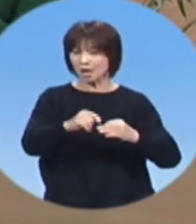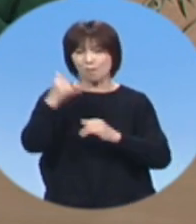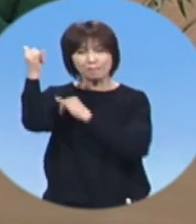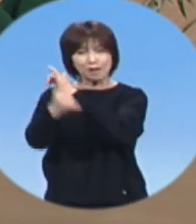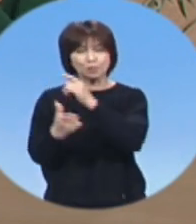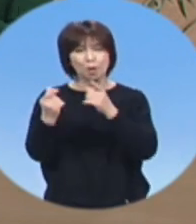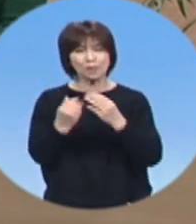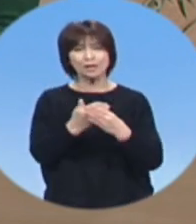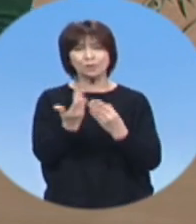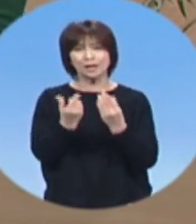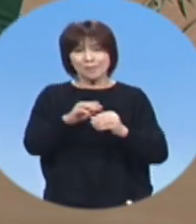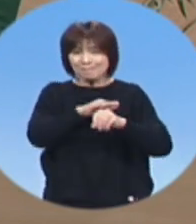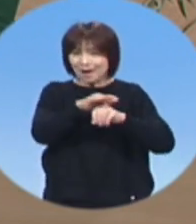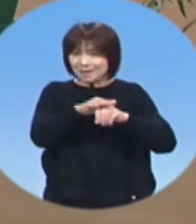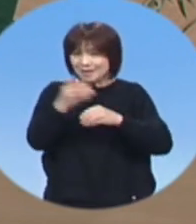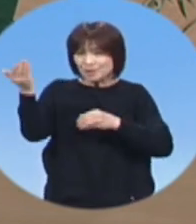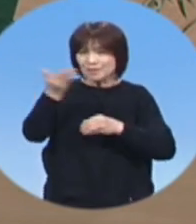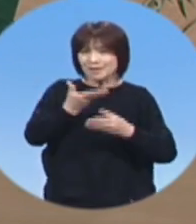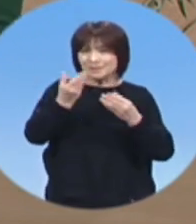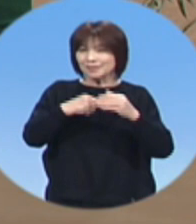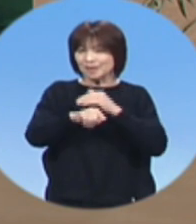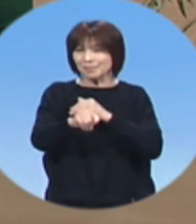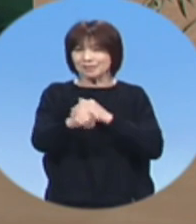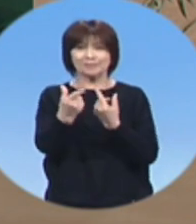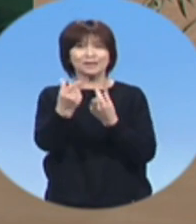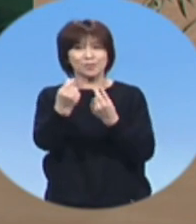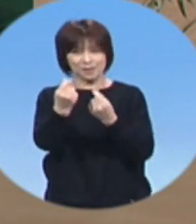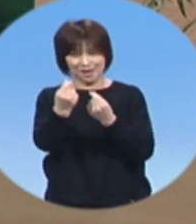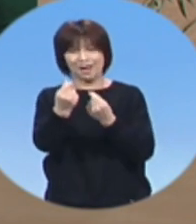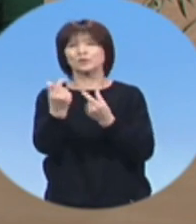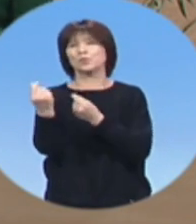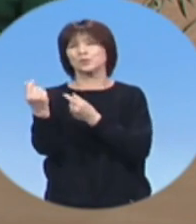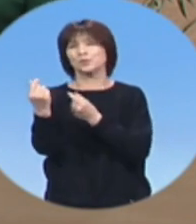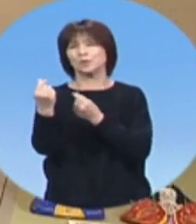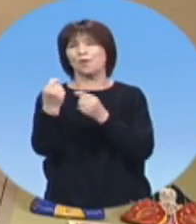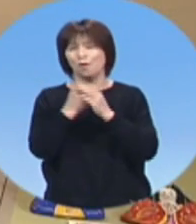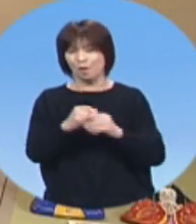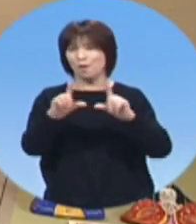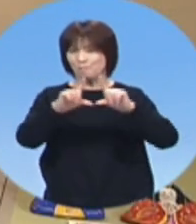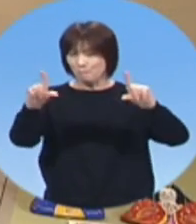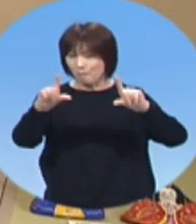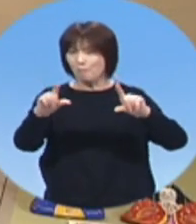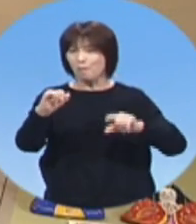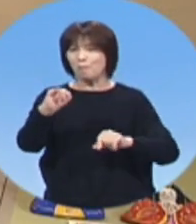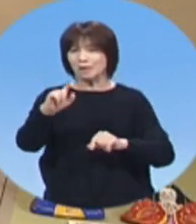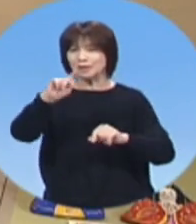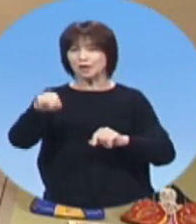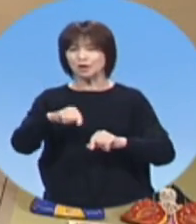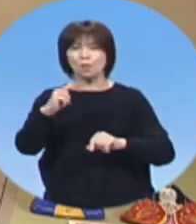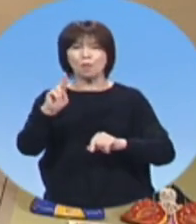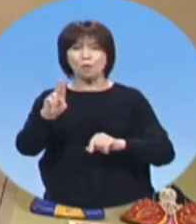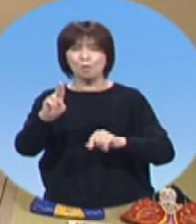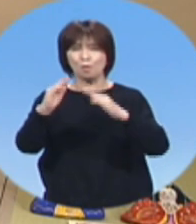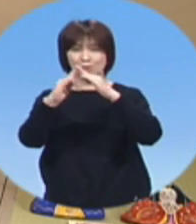じようにおひな様も大切に受け継がれてきたということですね。 そうなんです。もちろん伊能家の人たちも